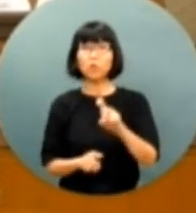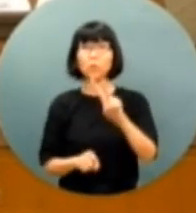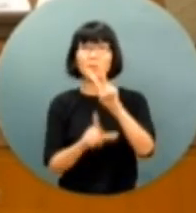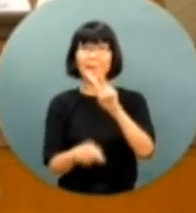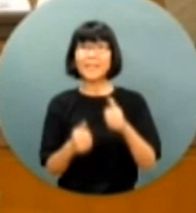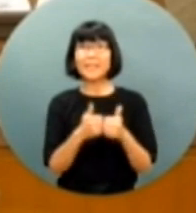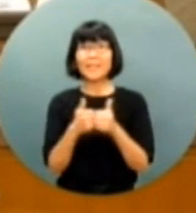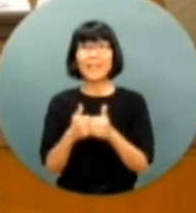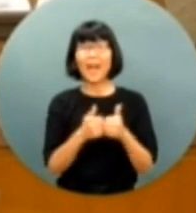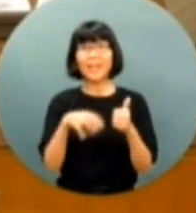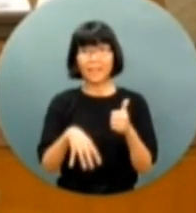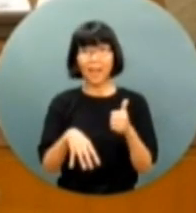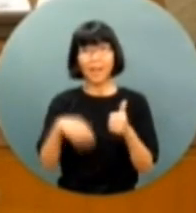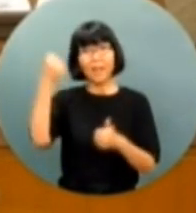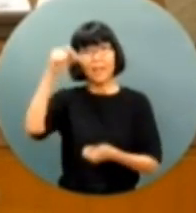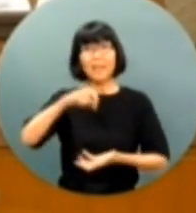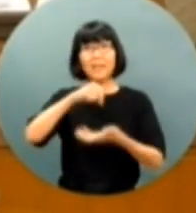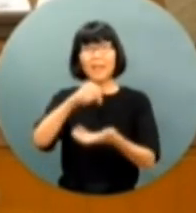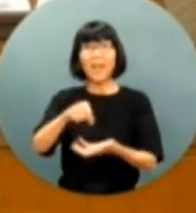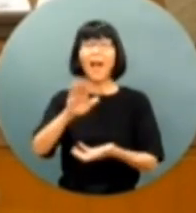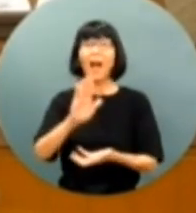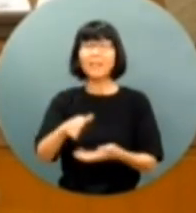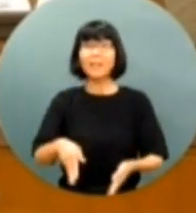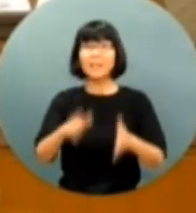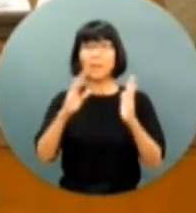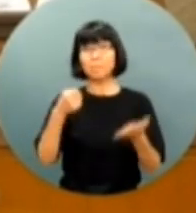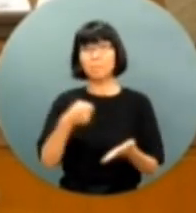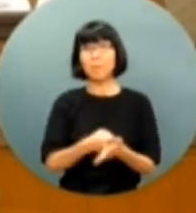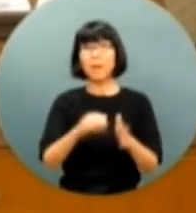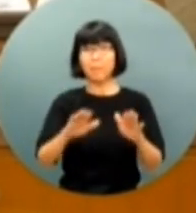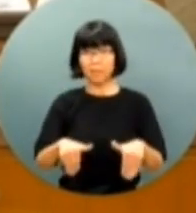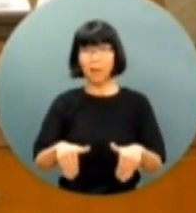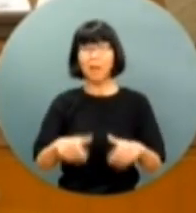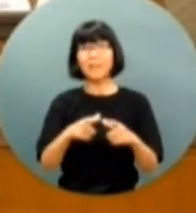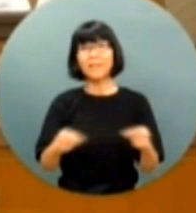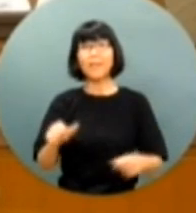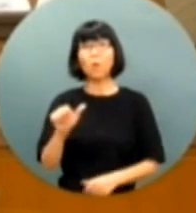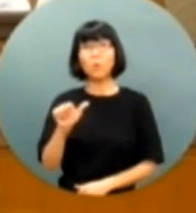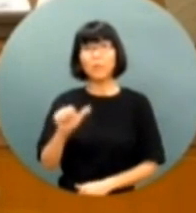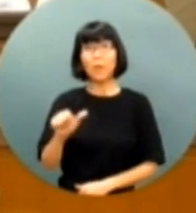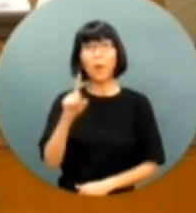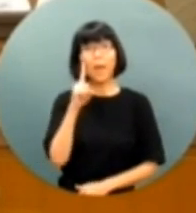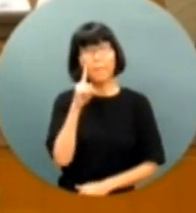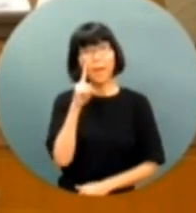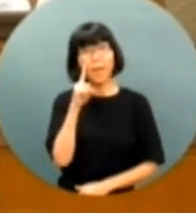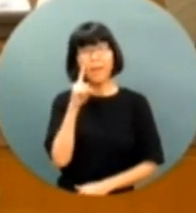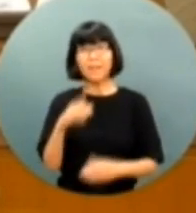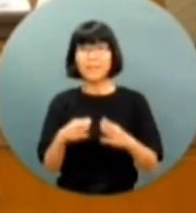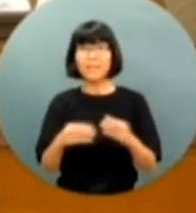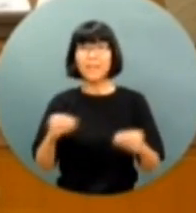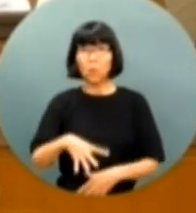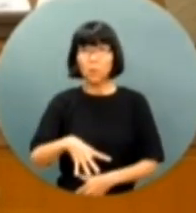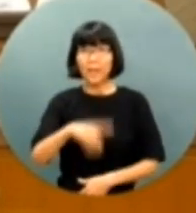において議員提案され可決成立したものであり、全国で5例目、議員提案としては全国初の条例ということ